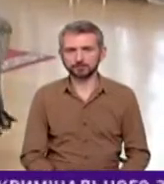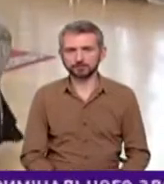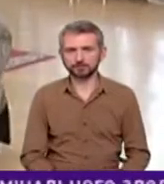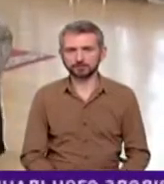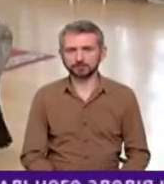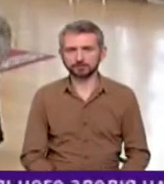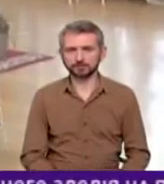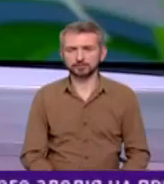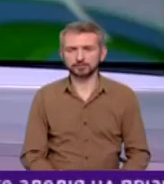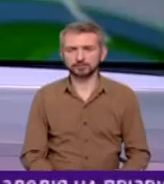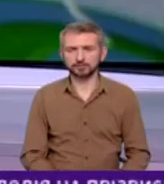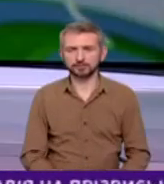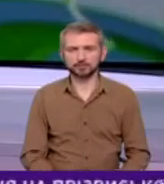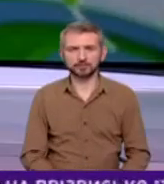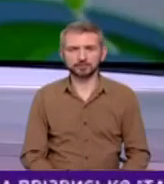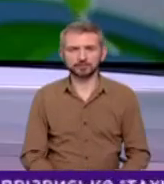телеканал «Київ».